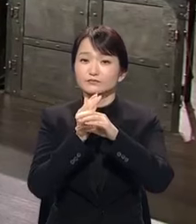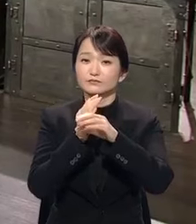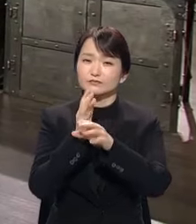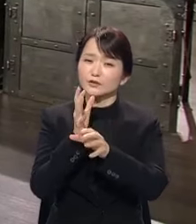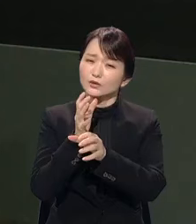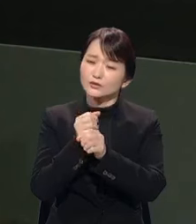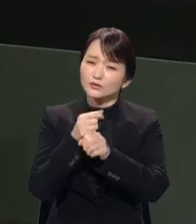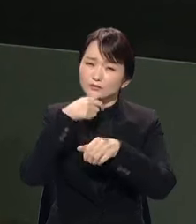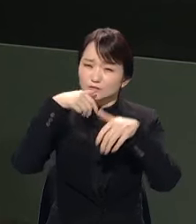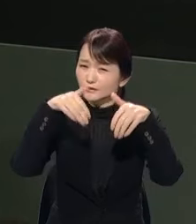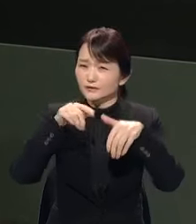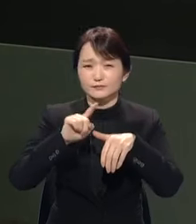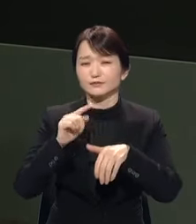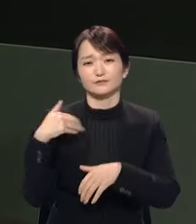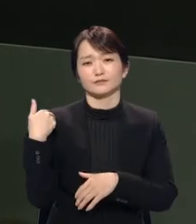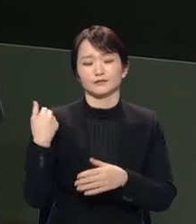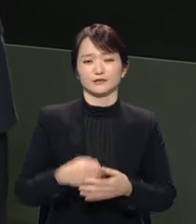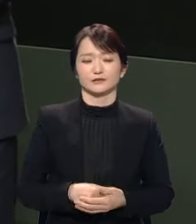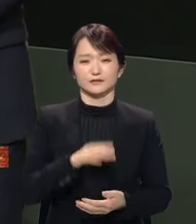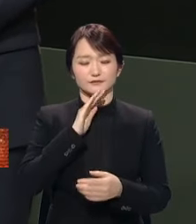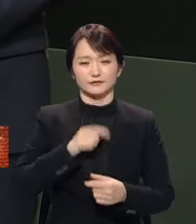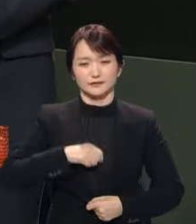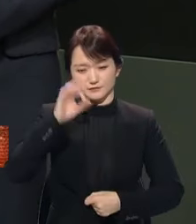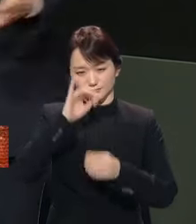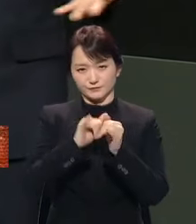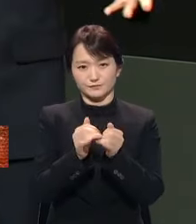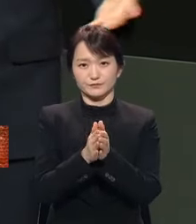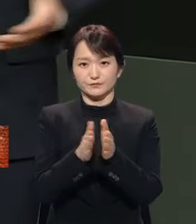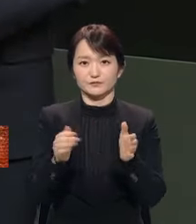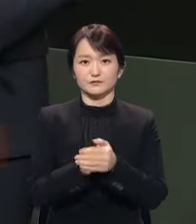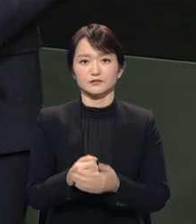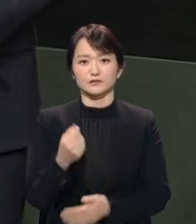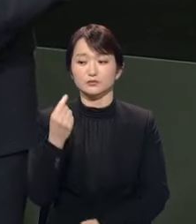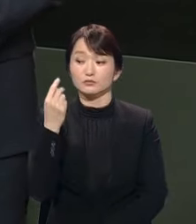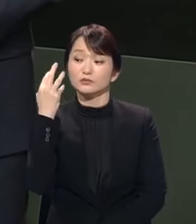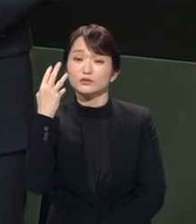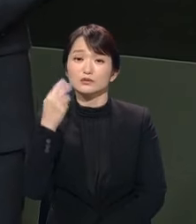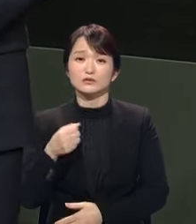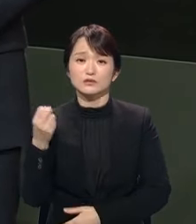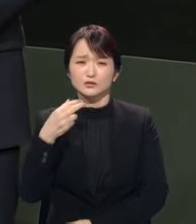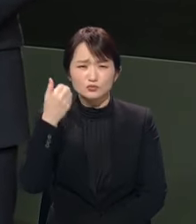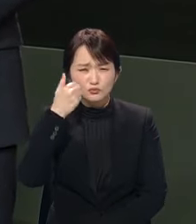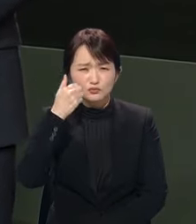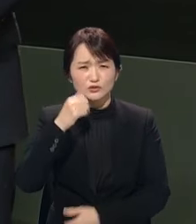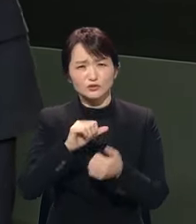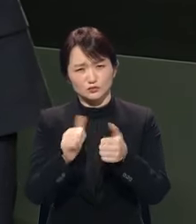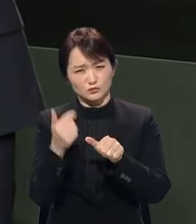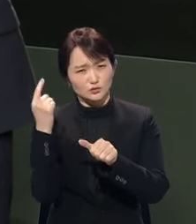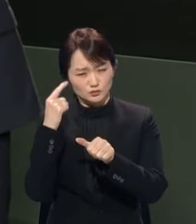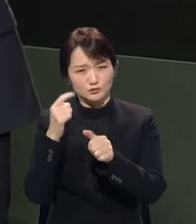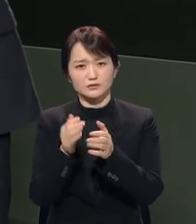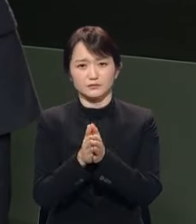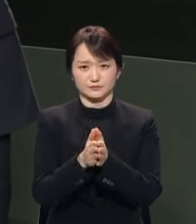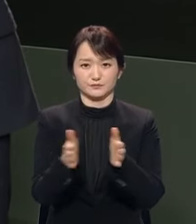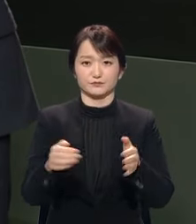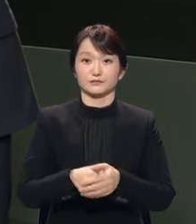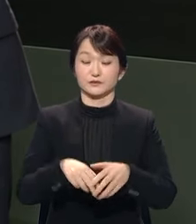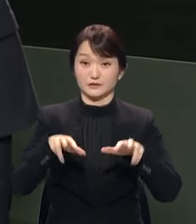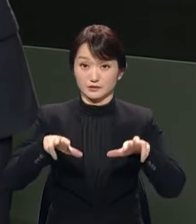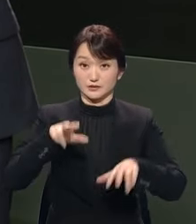오려나요? 예, 진실 추적자 사건 반장 시작합니다. 요 며칠 자꾸 누군가의 부고 소식으로 시작하는 것 같습니다. 자, 지금